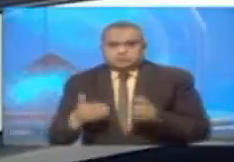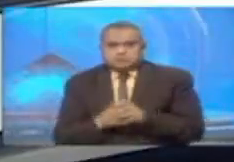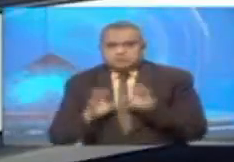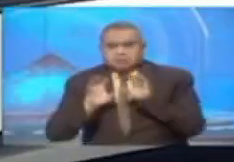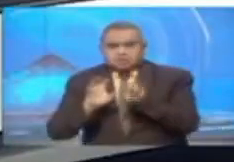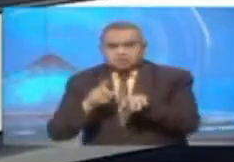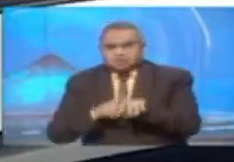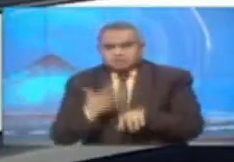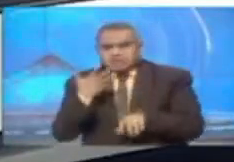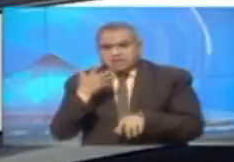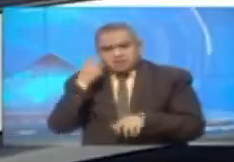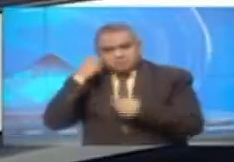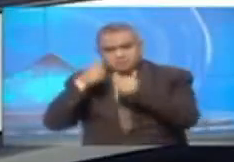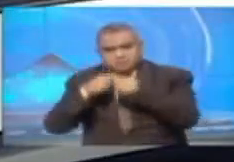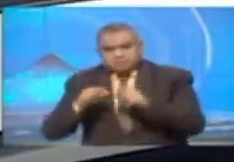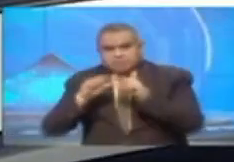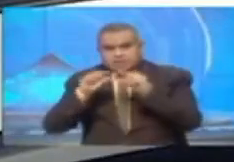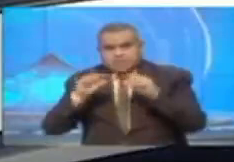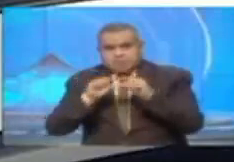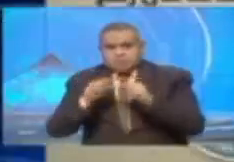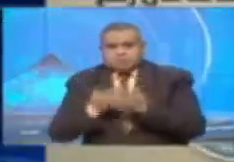الخامسة، وهذا تذكير بأبرز العناوين.